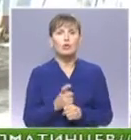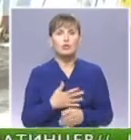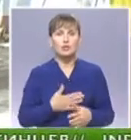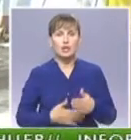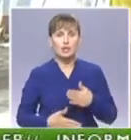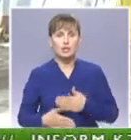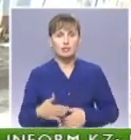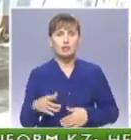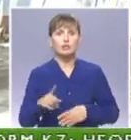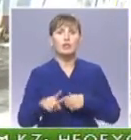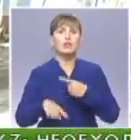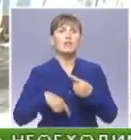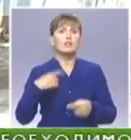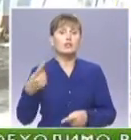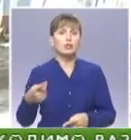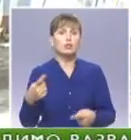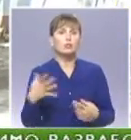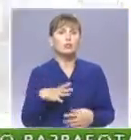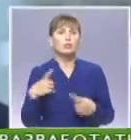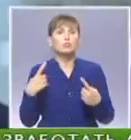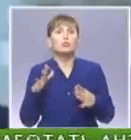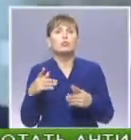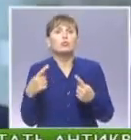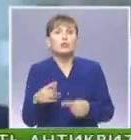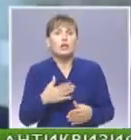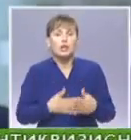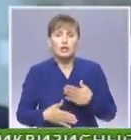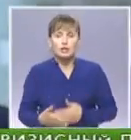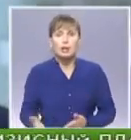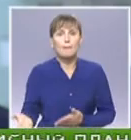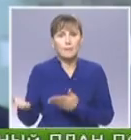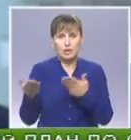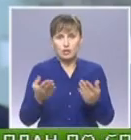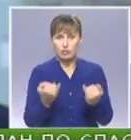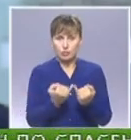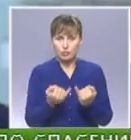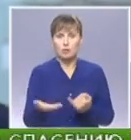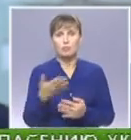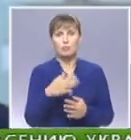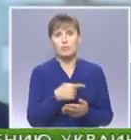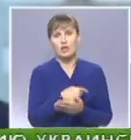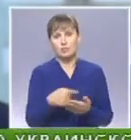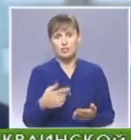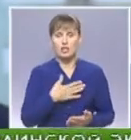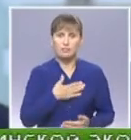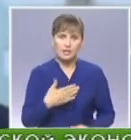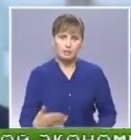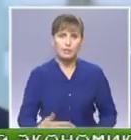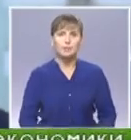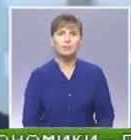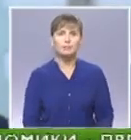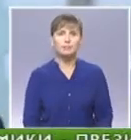в следующий раз другие радовались. Приглашайте в гости, будем отмечать. Спасибо.